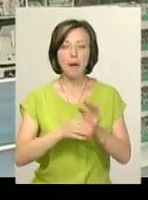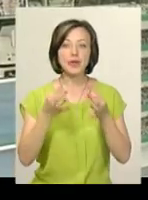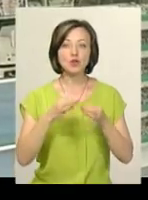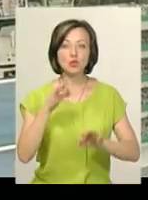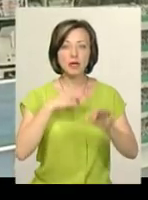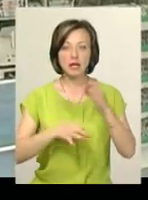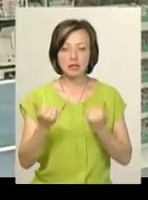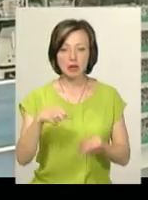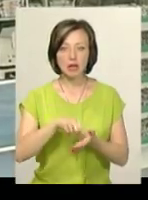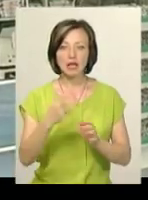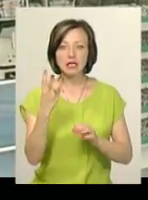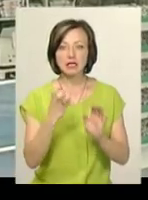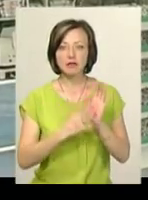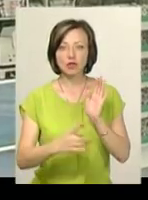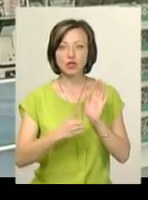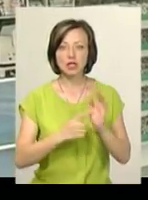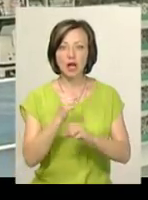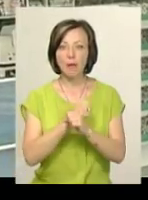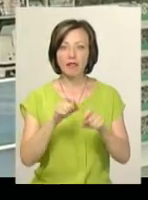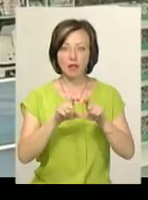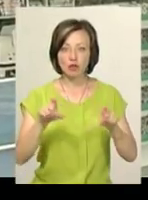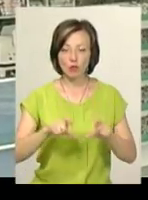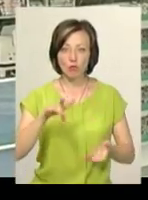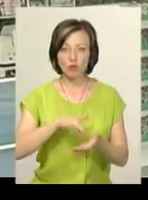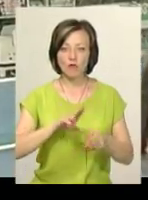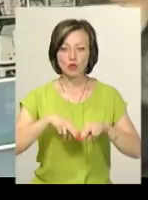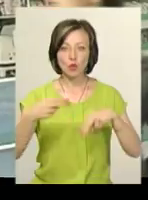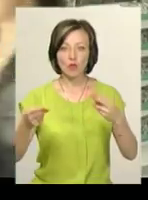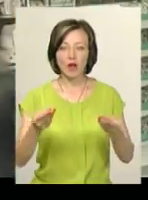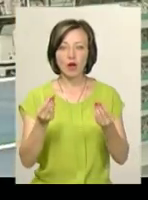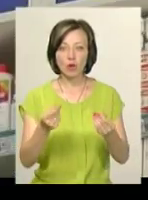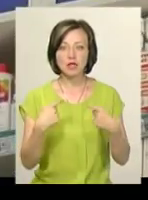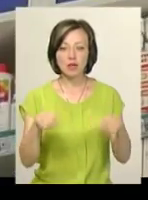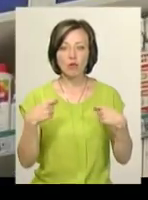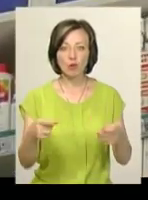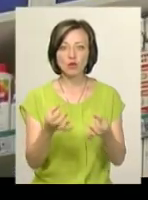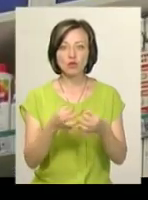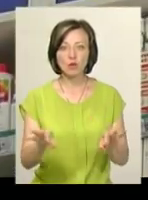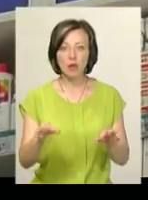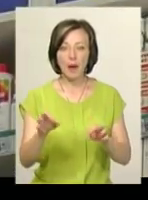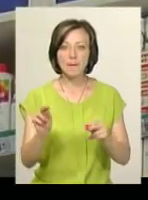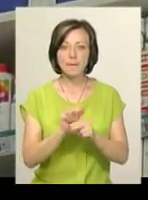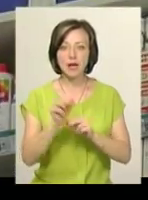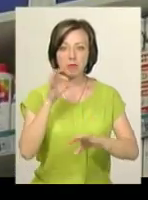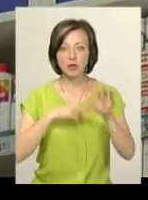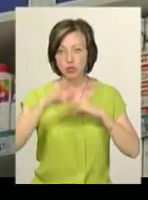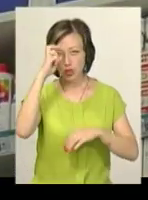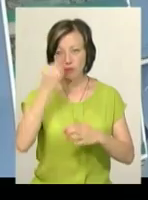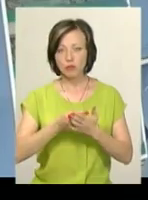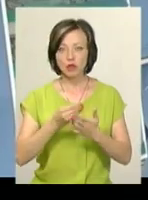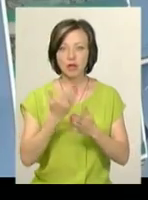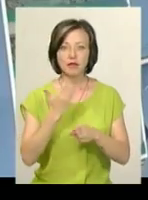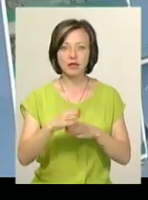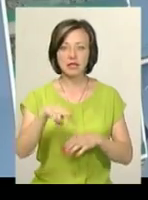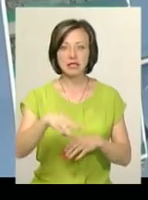Зараз участь у ній беруть 396 аптечних пунктів. Щоб відшкодувати їм гроші за продаж доступних медпрепаратів, з державного бюджету на цей рік